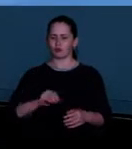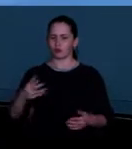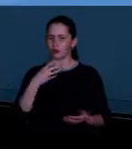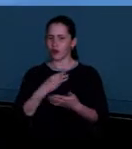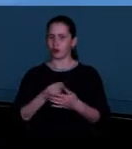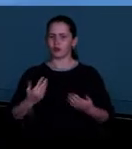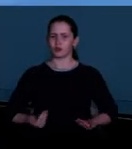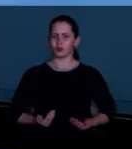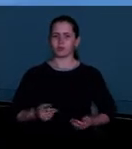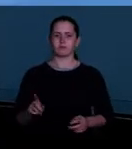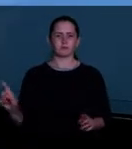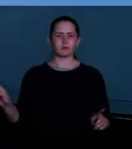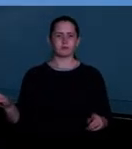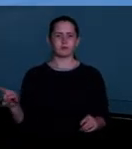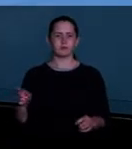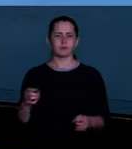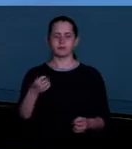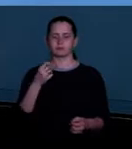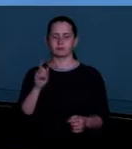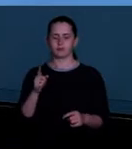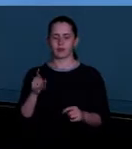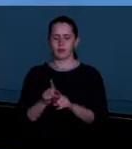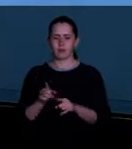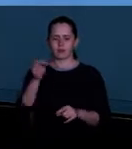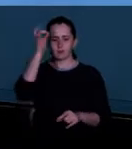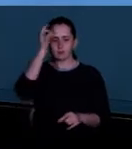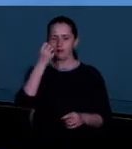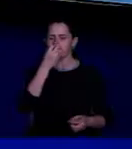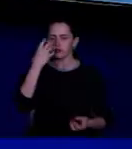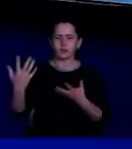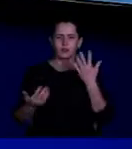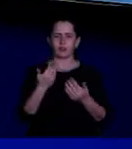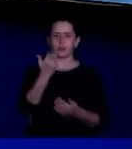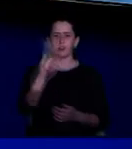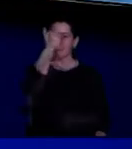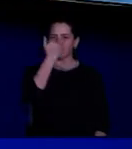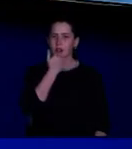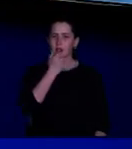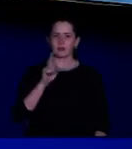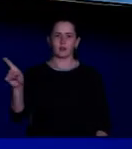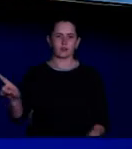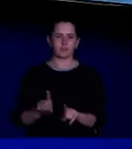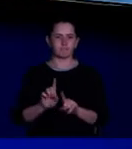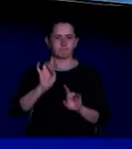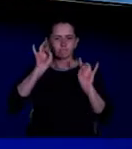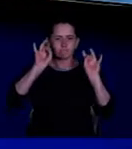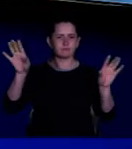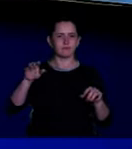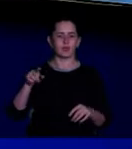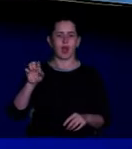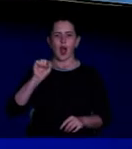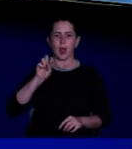он беззаветно посвятил процветанию этого города. Благодаря гению Амира